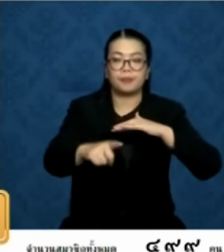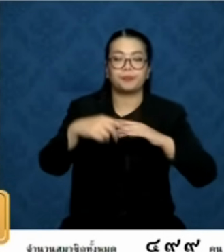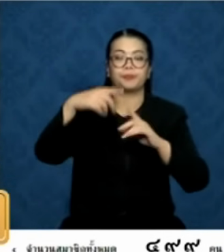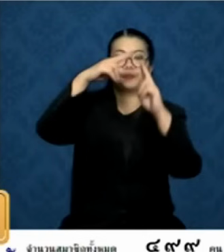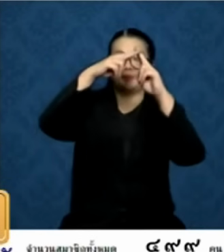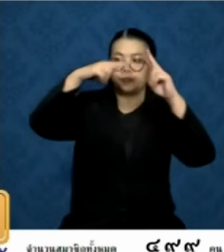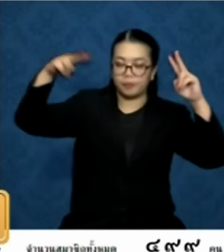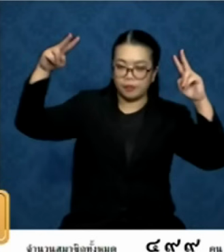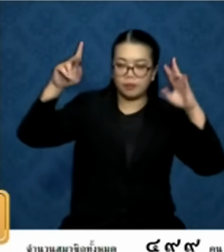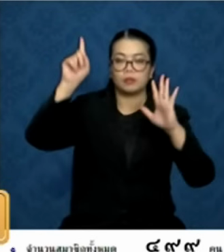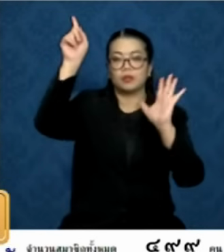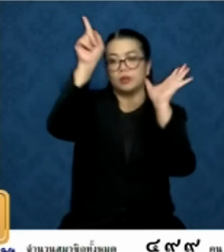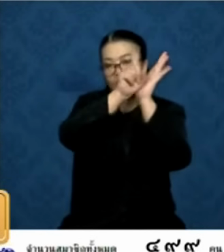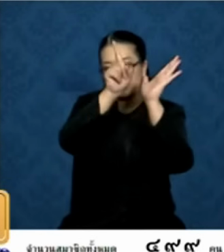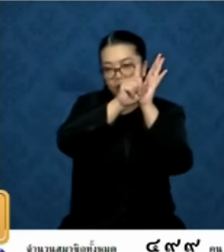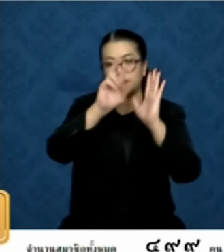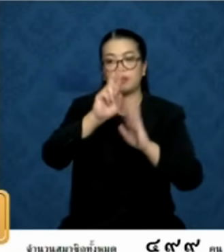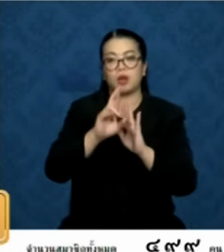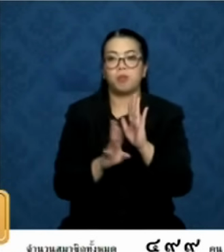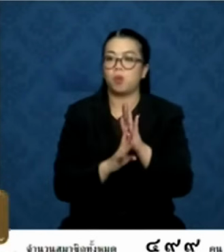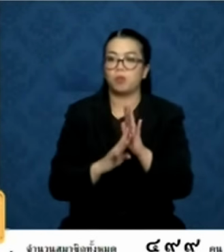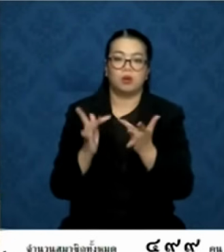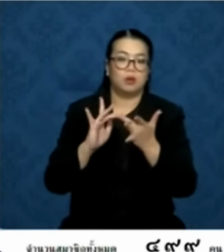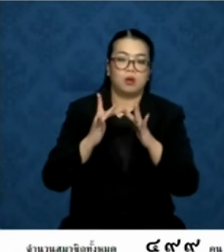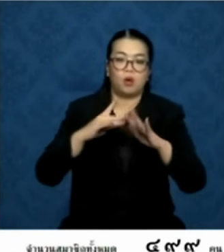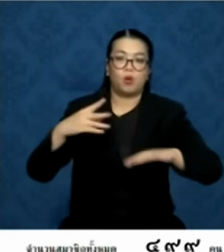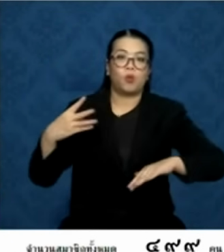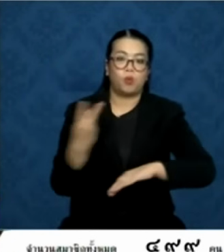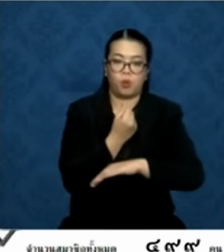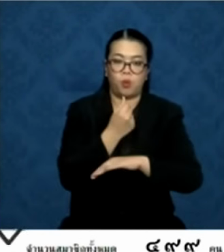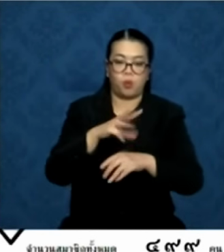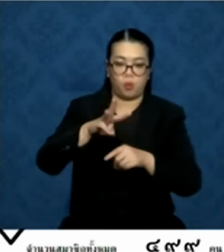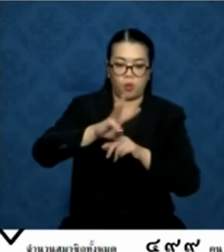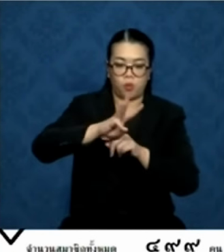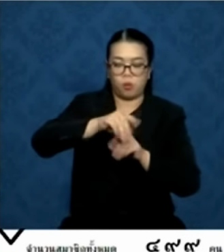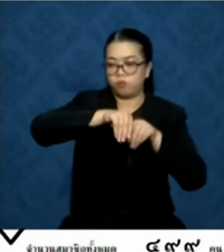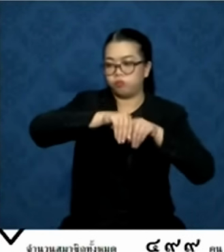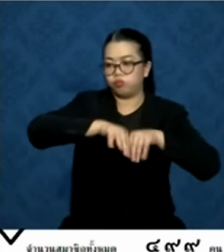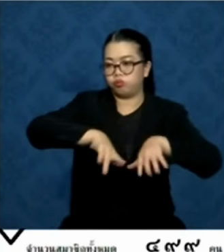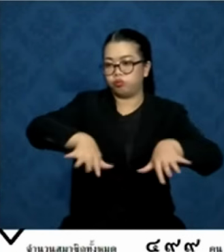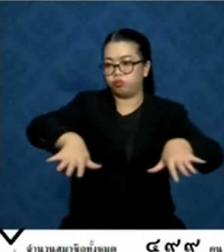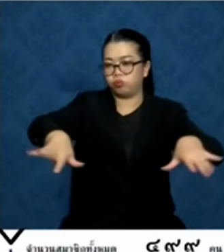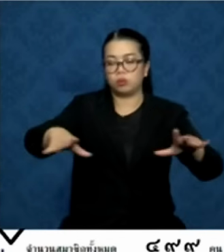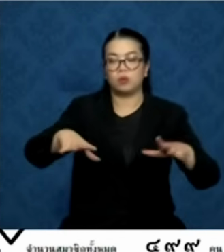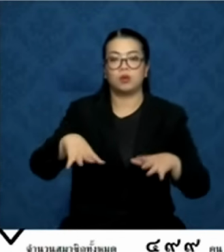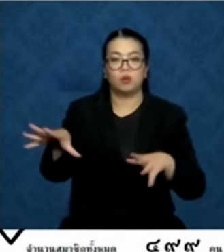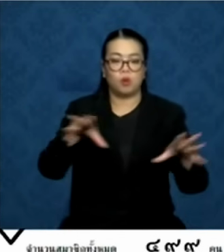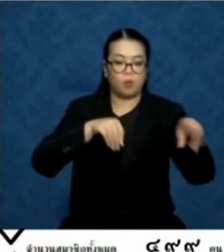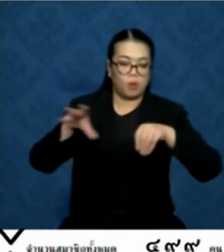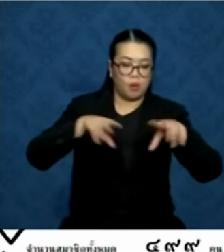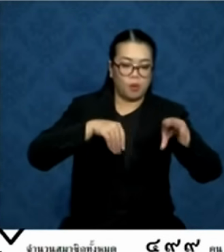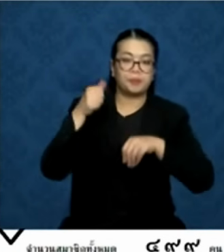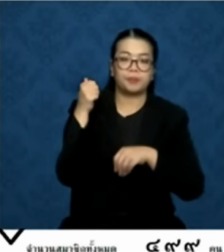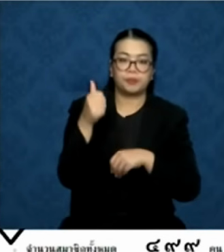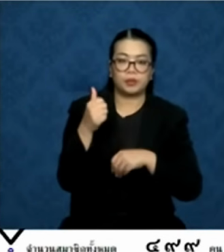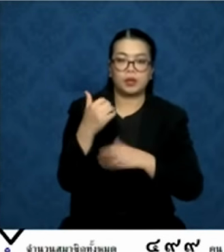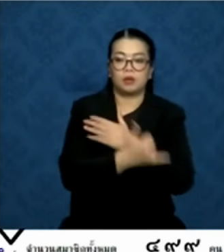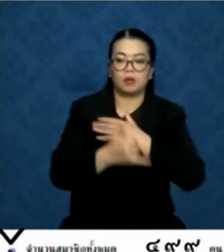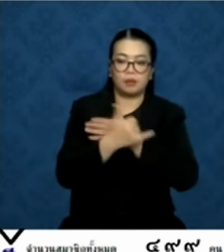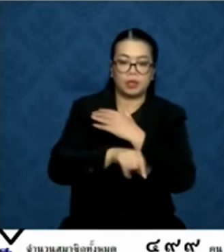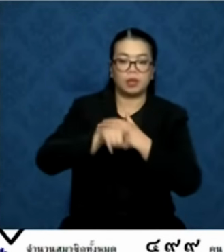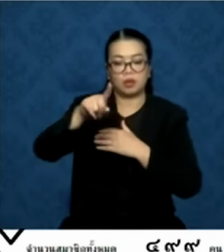ให้มีเพียงพอและมีระบบโครงข่ายสำรองให้สามารถสื่อสารระหว่างประเทศได้อย่